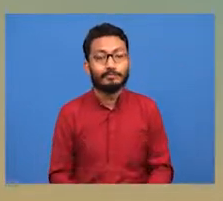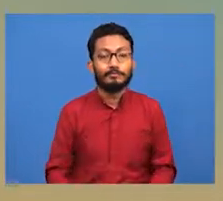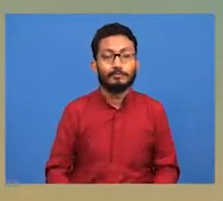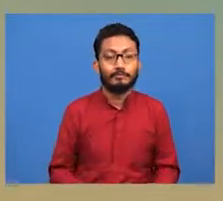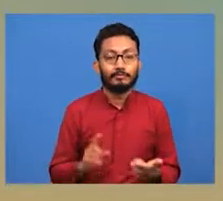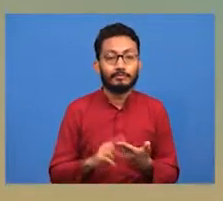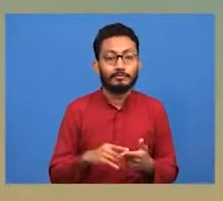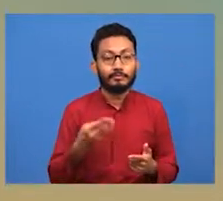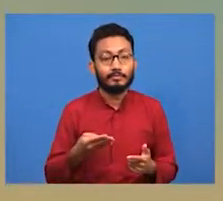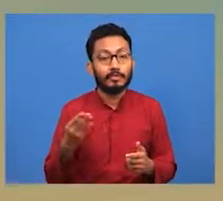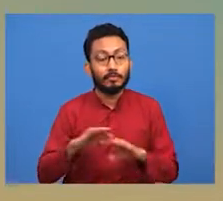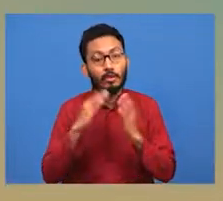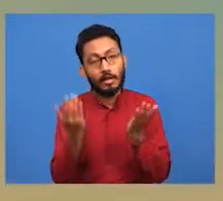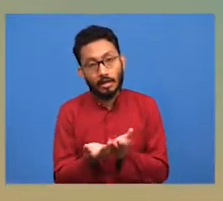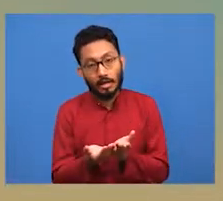Objek bola.